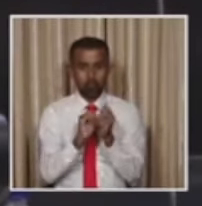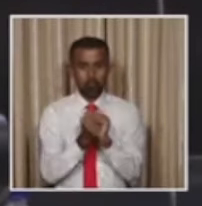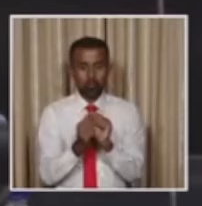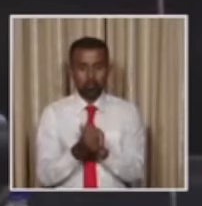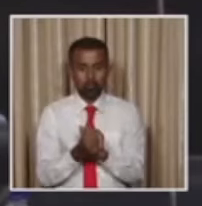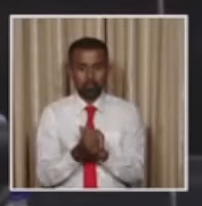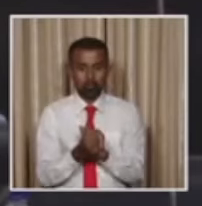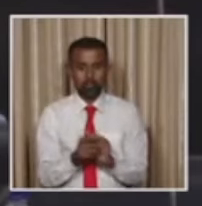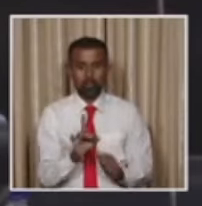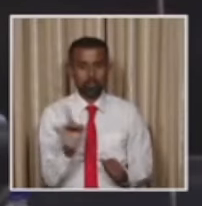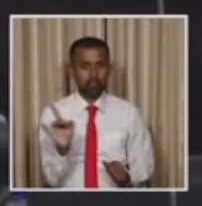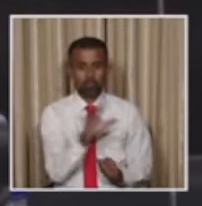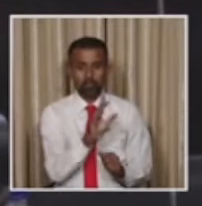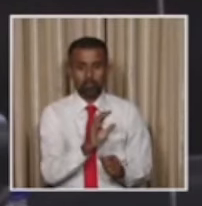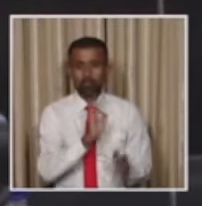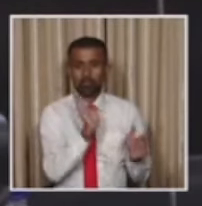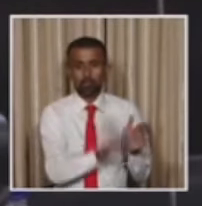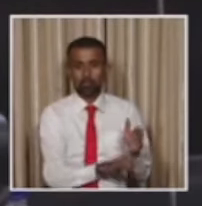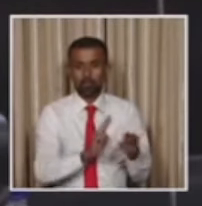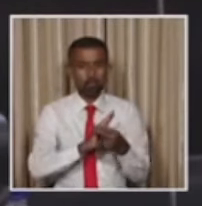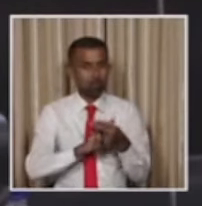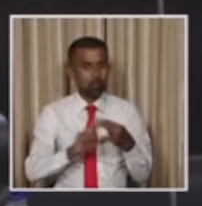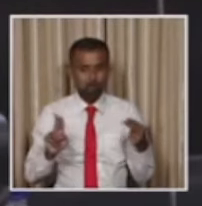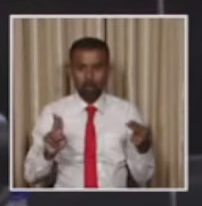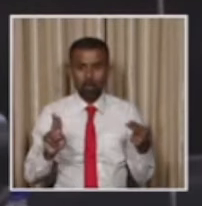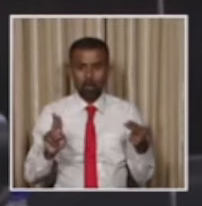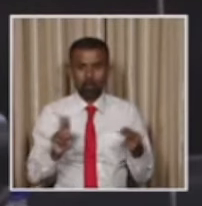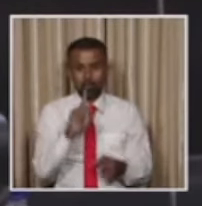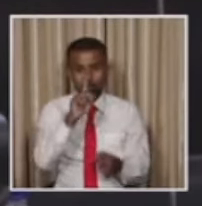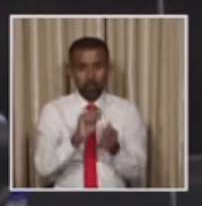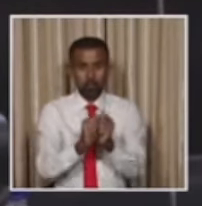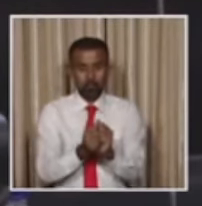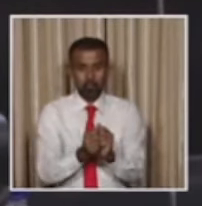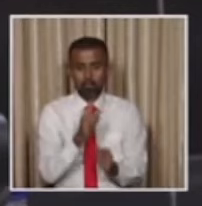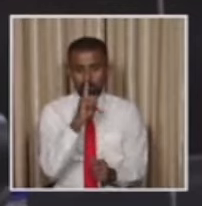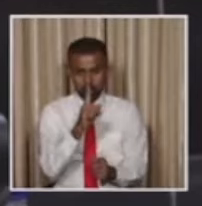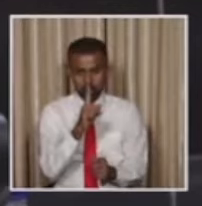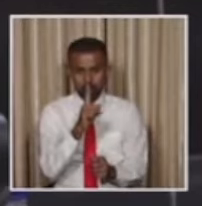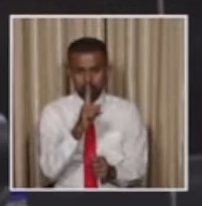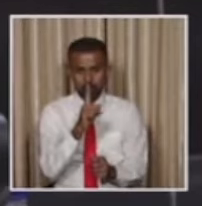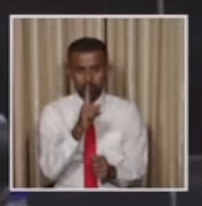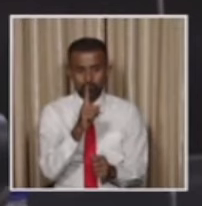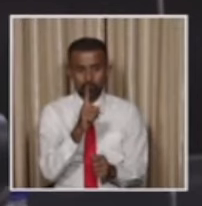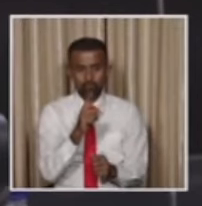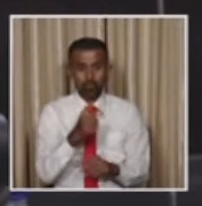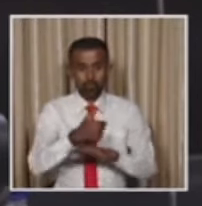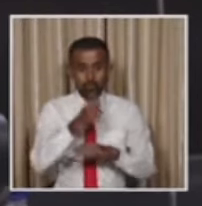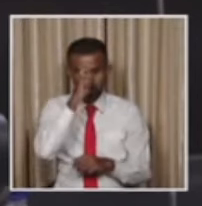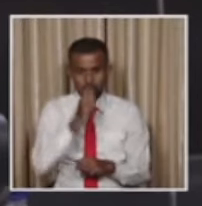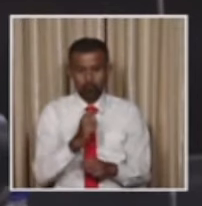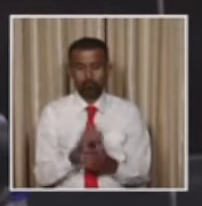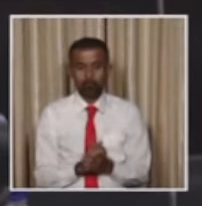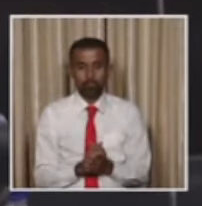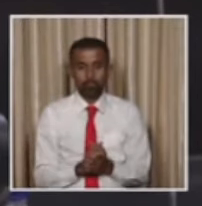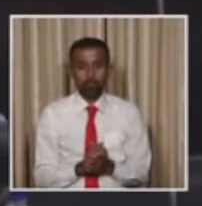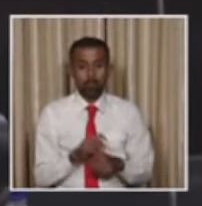සංශෝධන එකපාර්ත විසිකරලා දාන්න එපා කියලා. එක සංශෝධනයක් තමයි කතන සභාපතිතුමා